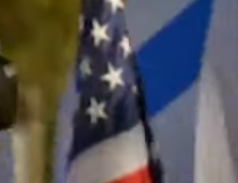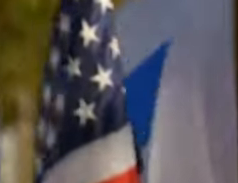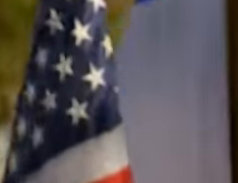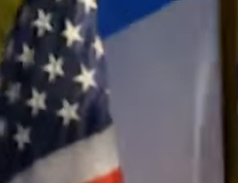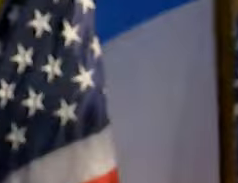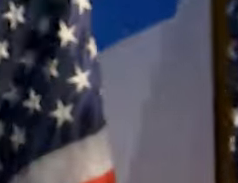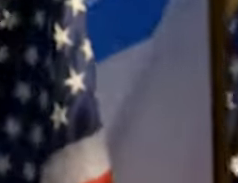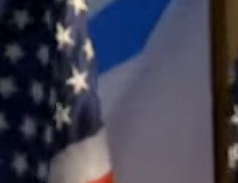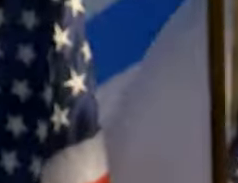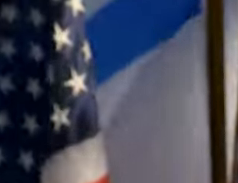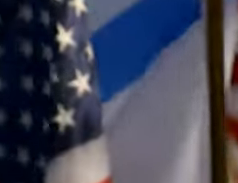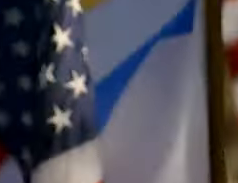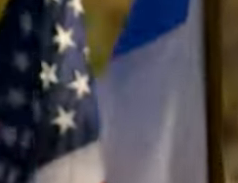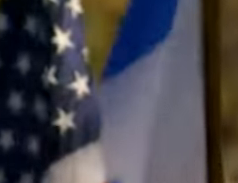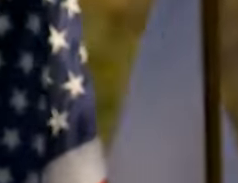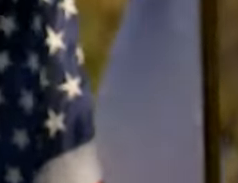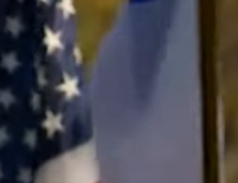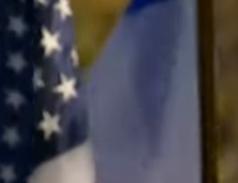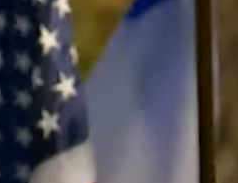שמיים.